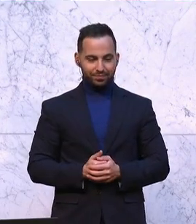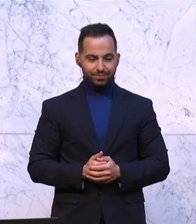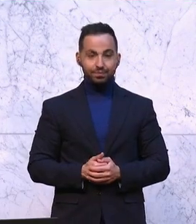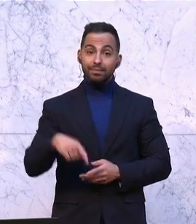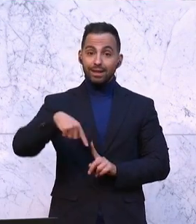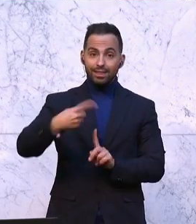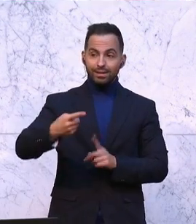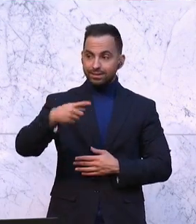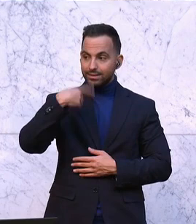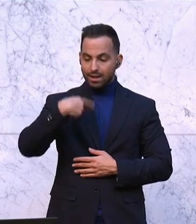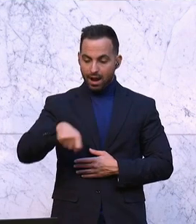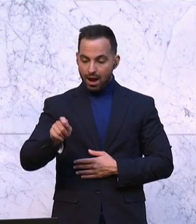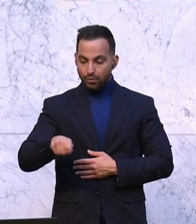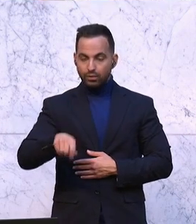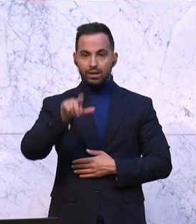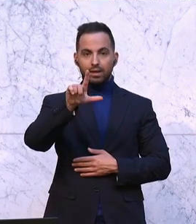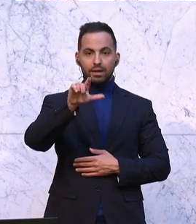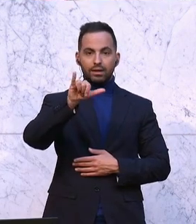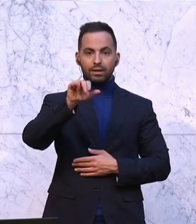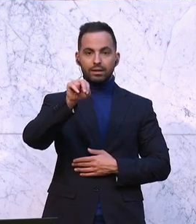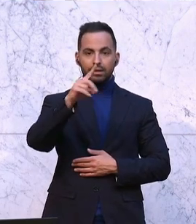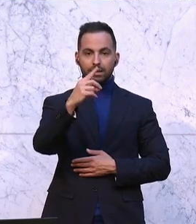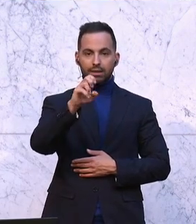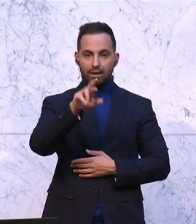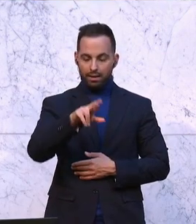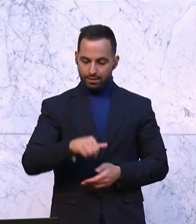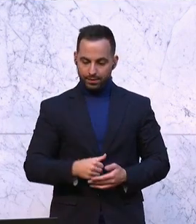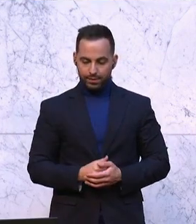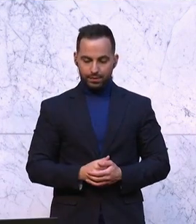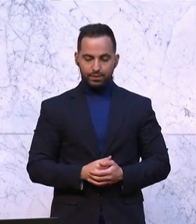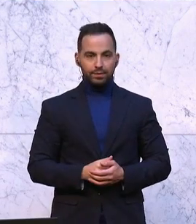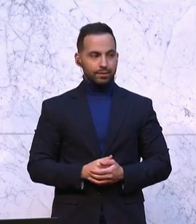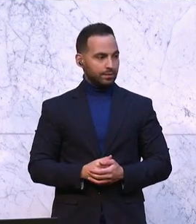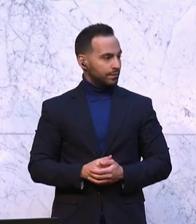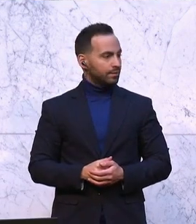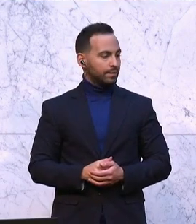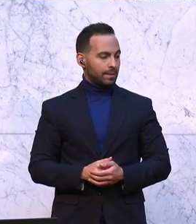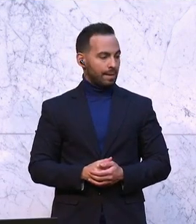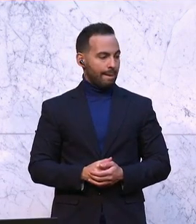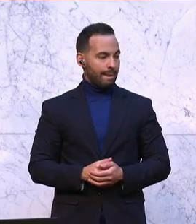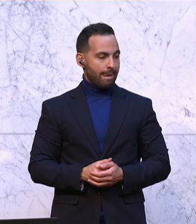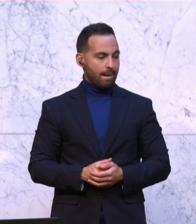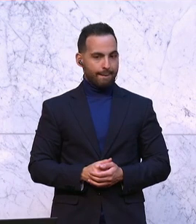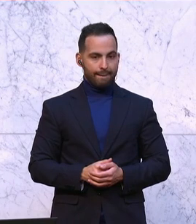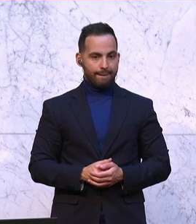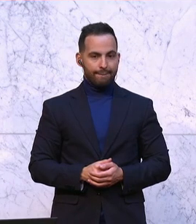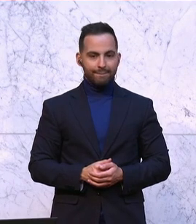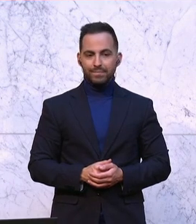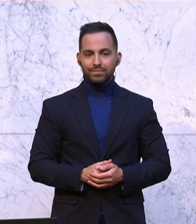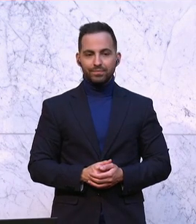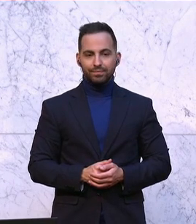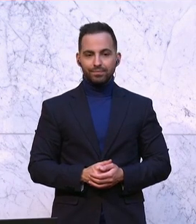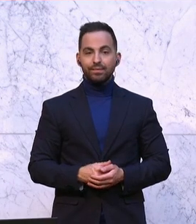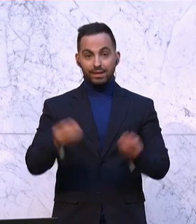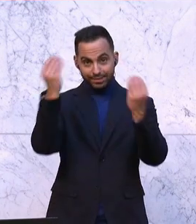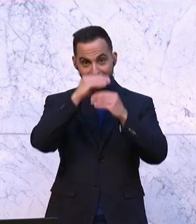Die Gewerkschafterin Romana Deckenbacher macht Werbung für das Bundesheer als Arbeitgeber, vor allem in qualifizierten Bereichen wie zum